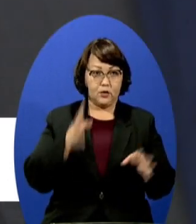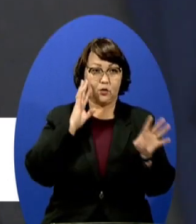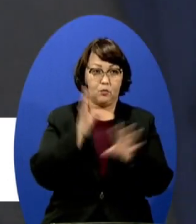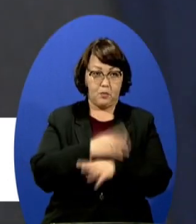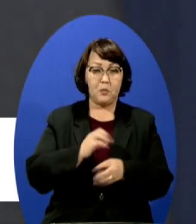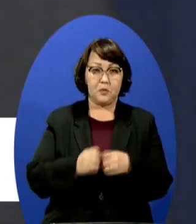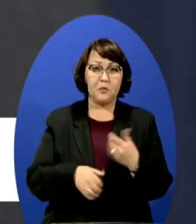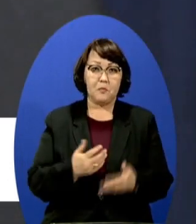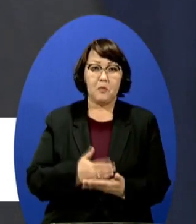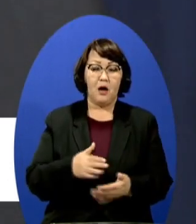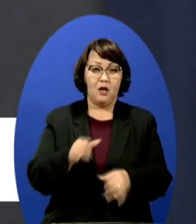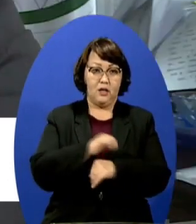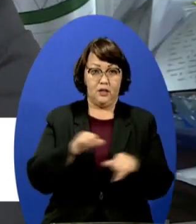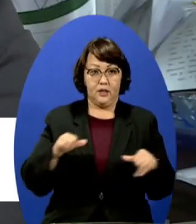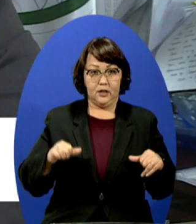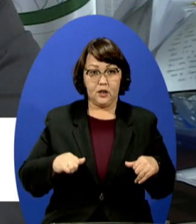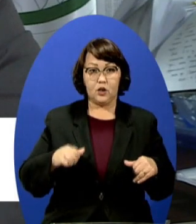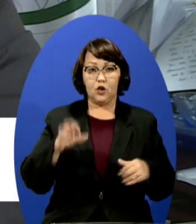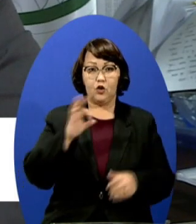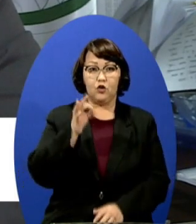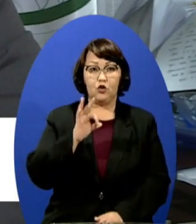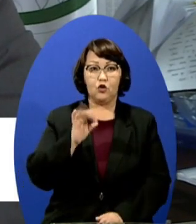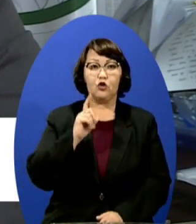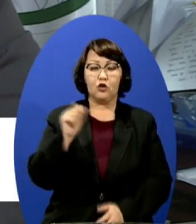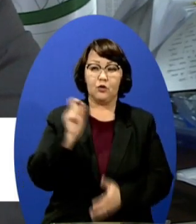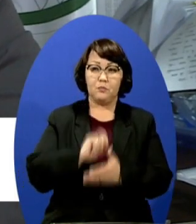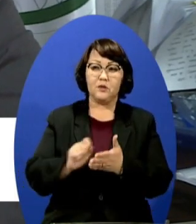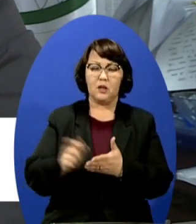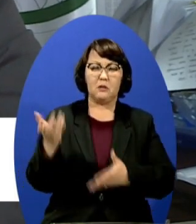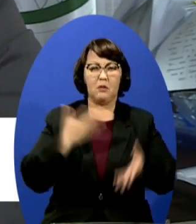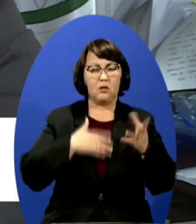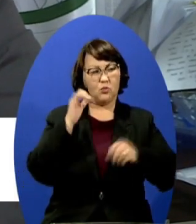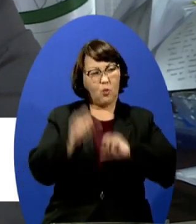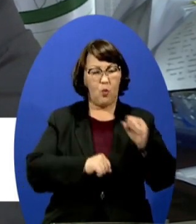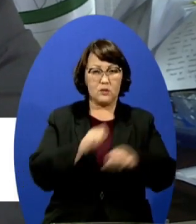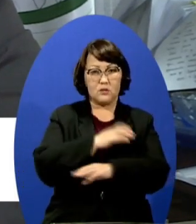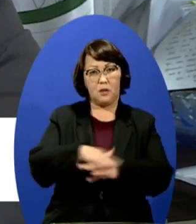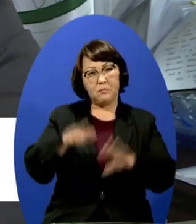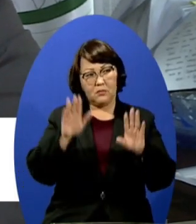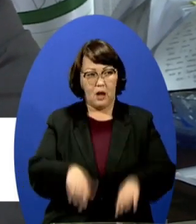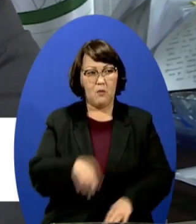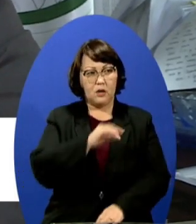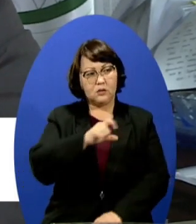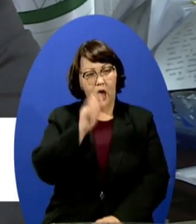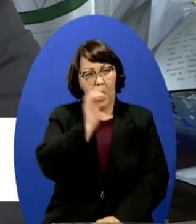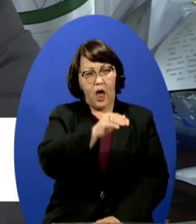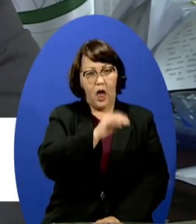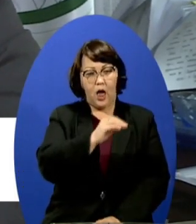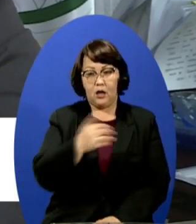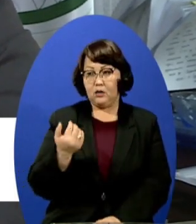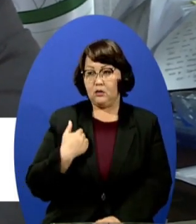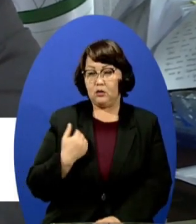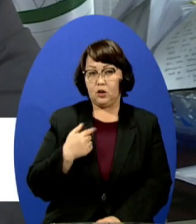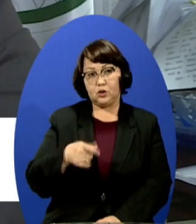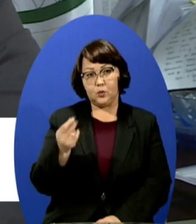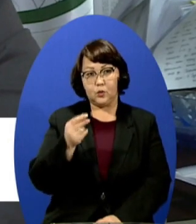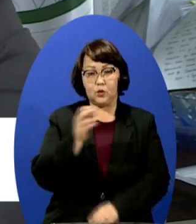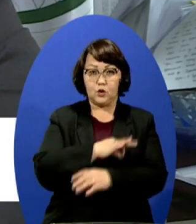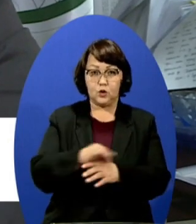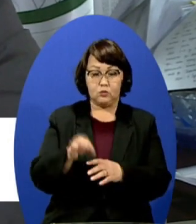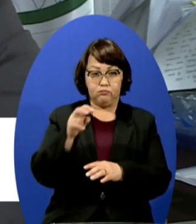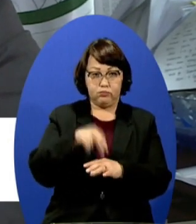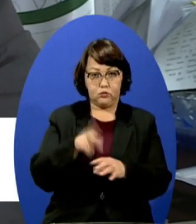байна. Иргэдээс бол өргөдөл бол маш их хэрэгтэй дугуйн зам тавиулах хүсэлт бол маш их хэрэгтэй үндсэн дээр бол энэ ажил зохион байгуулад зур төсөл шатанд нь